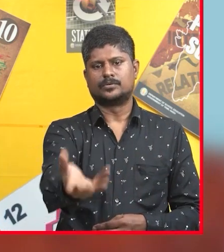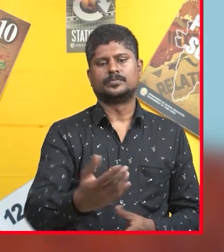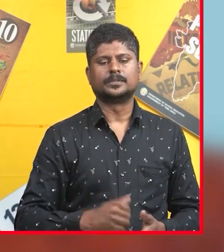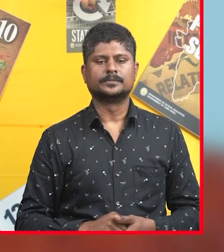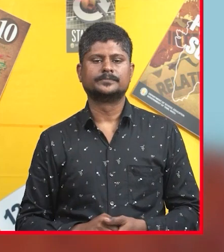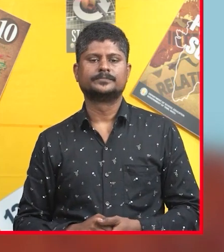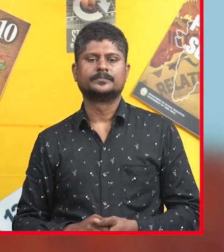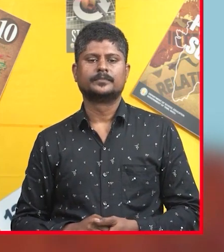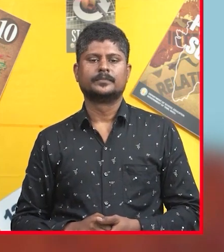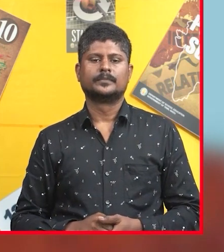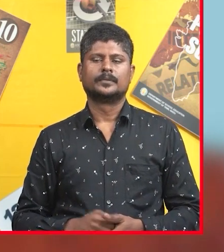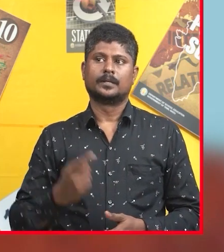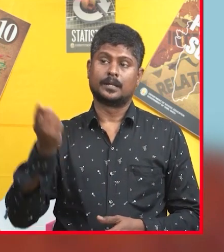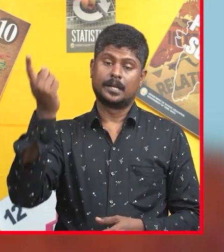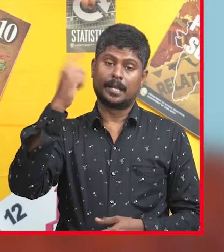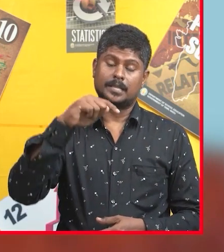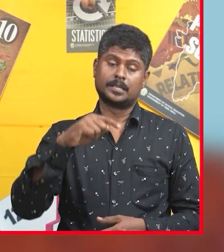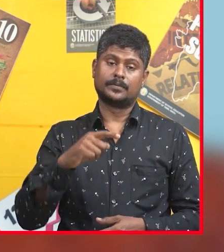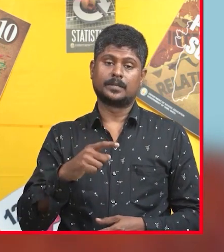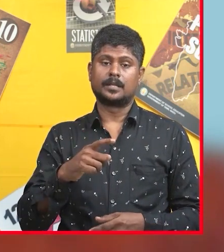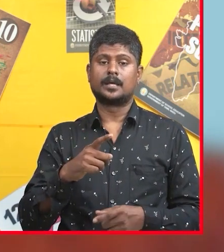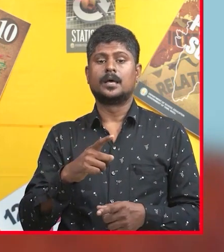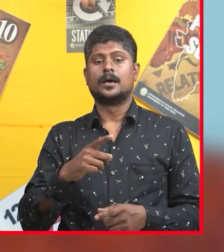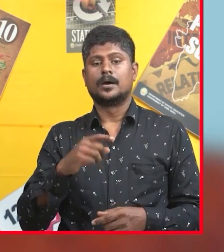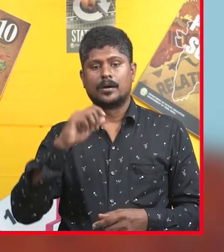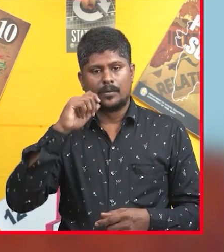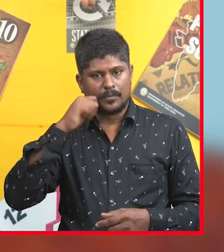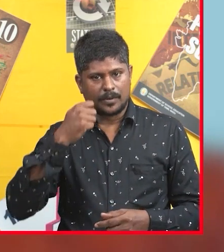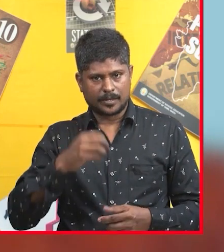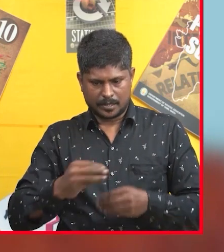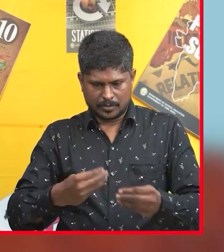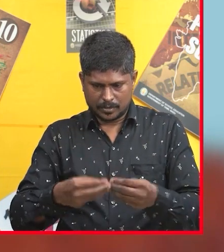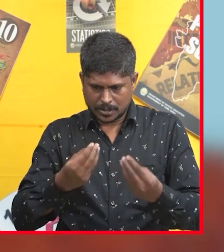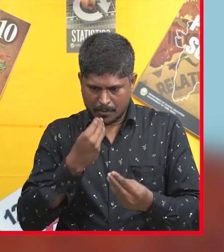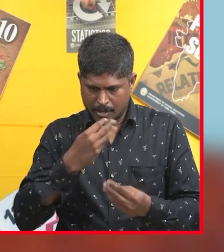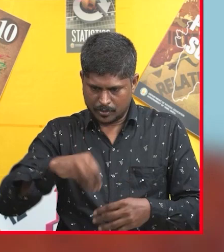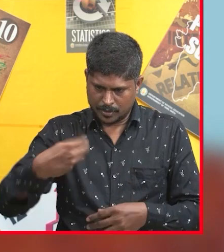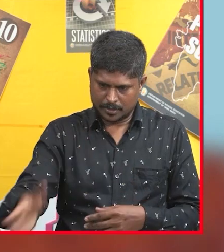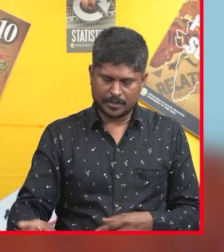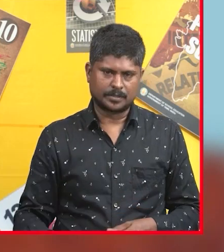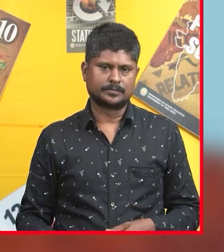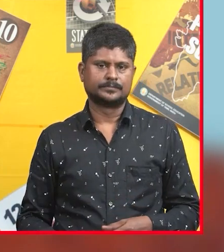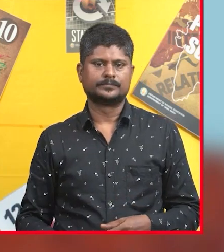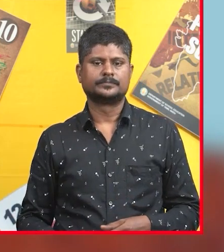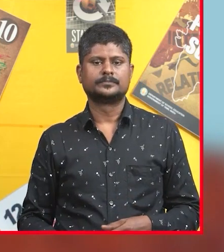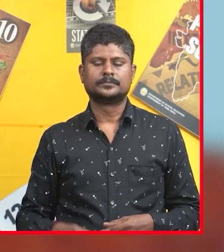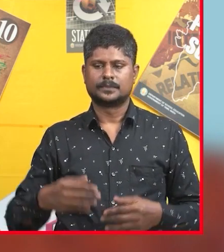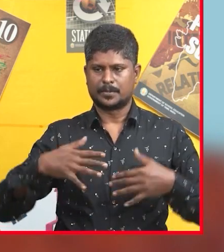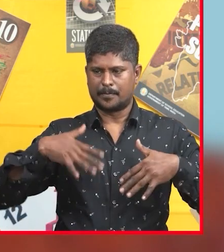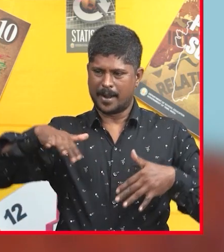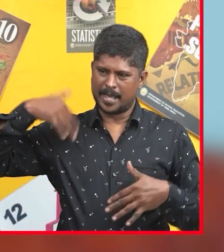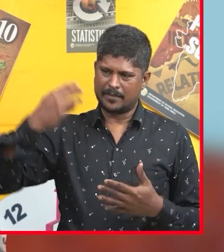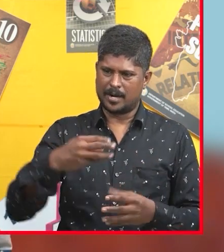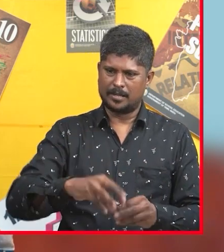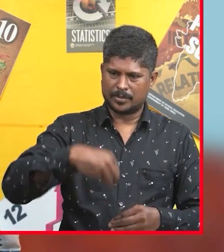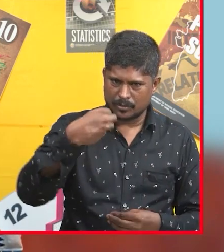பாடல் மூலமா நேற்று வந்த விருந்தினரை உபசரிக்கணுங்கிறதுனால இரும்பினால் செய்த பழைய வாளை அடகு